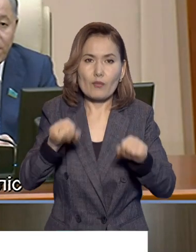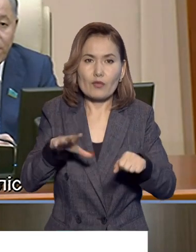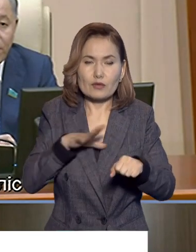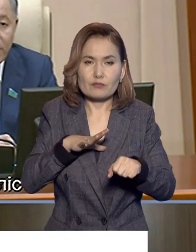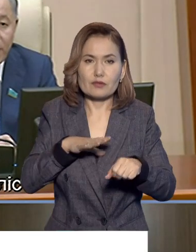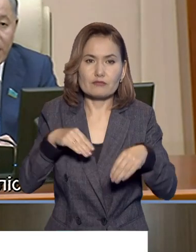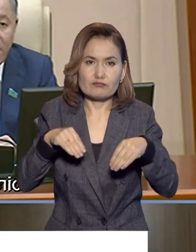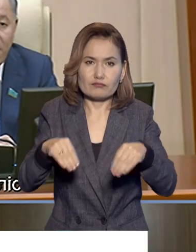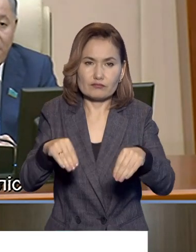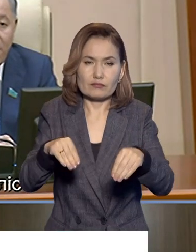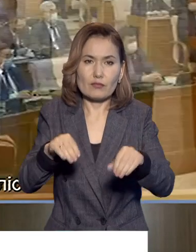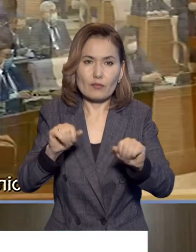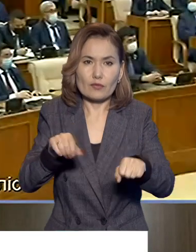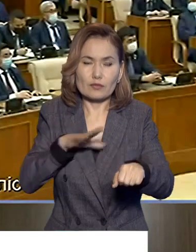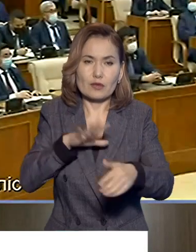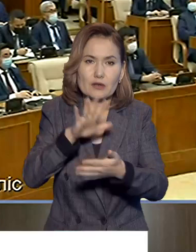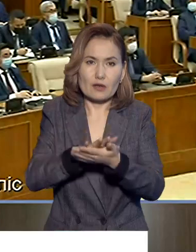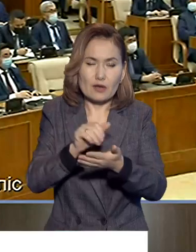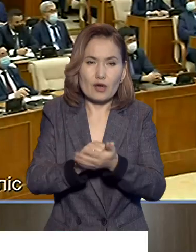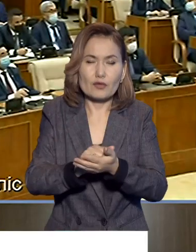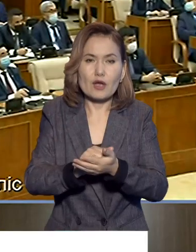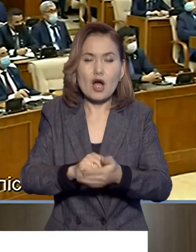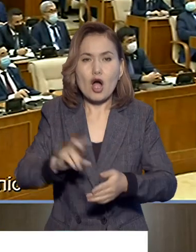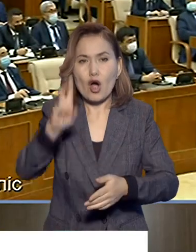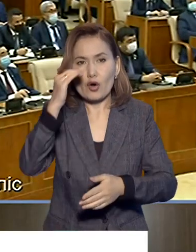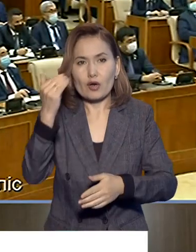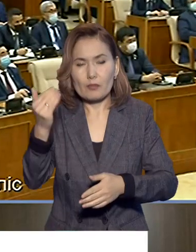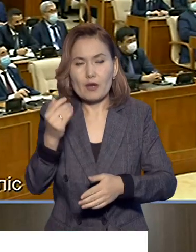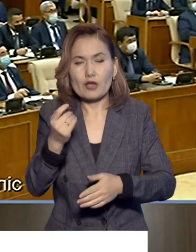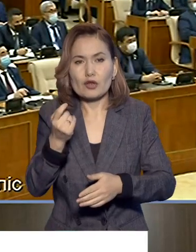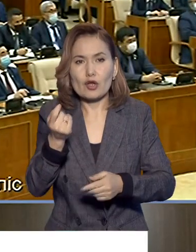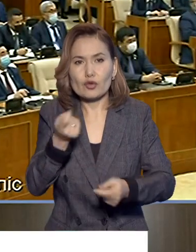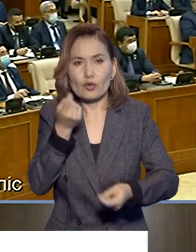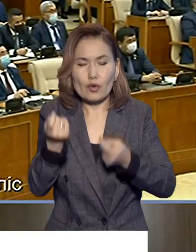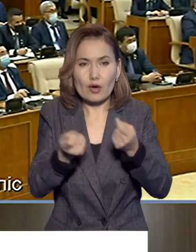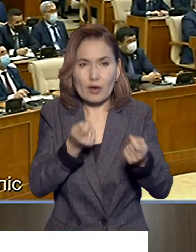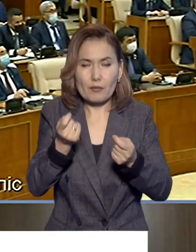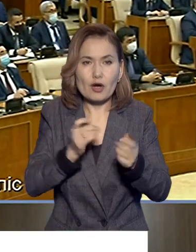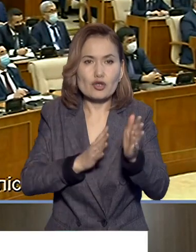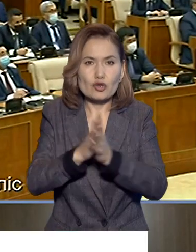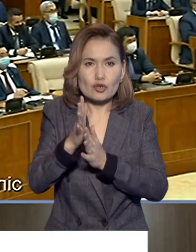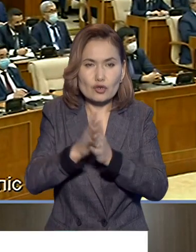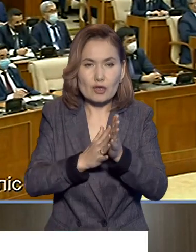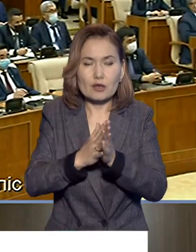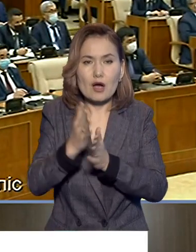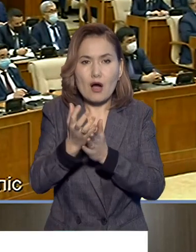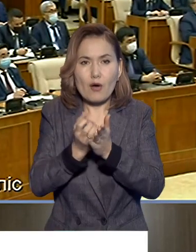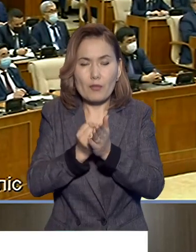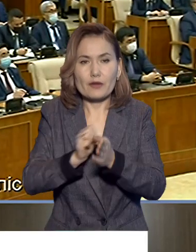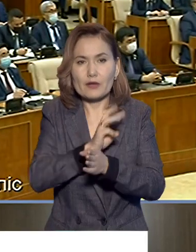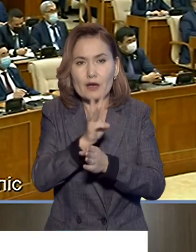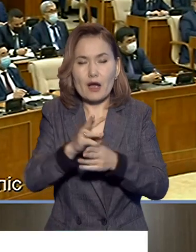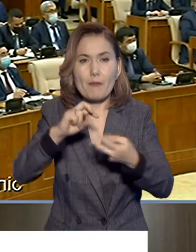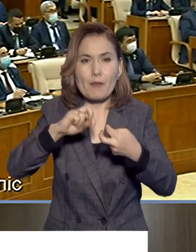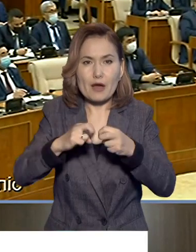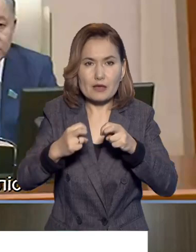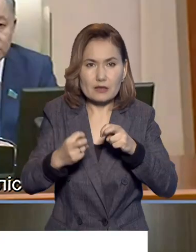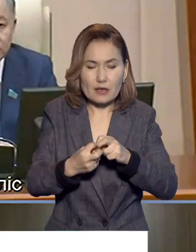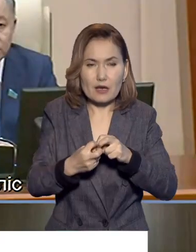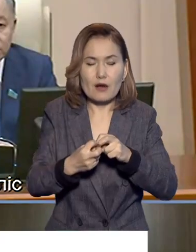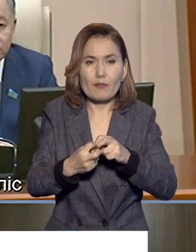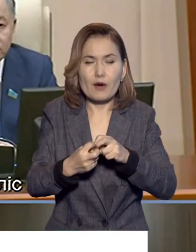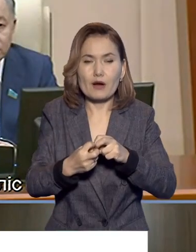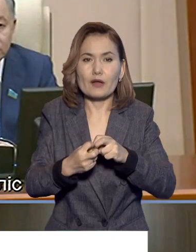мүмкін. Үкімет тұқыммен, жем шөппен, тыңайтқышпен қамтамасыз ету мәселелерін және егін